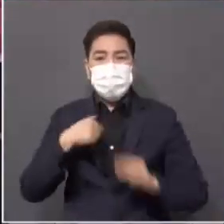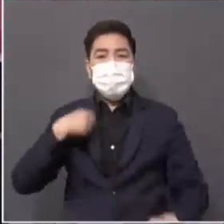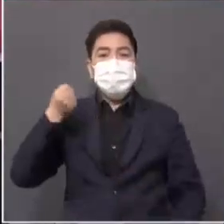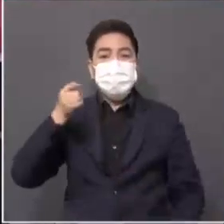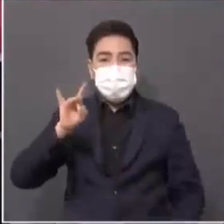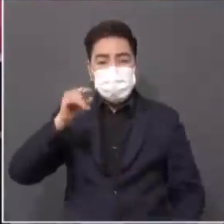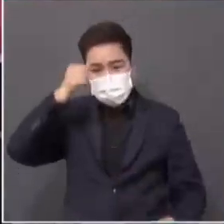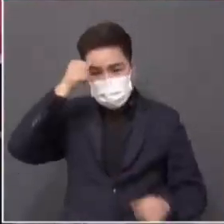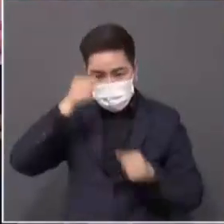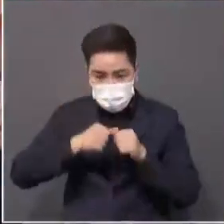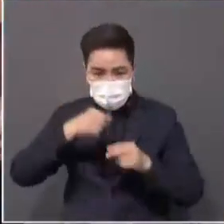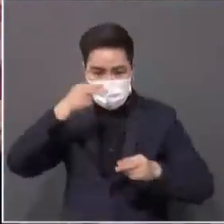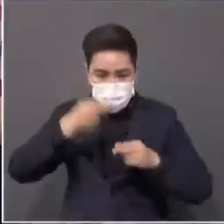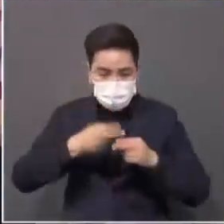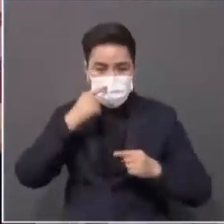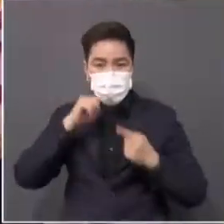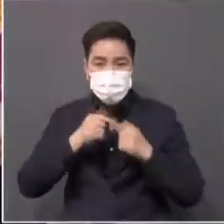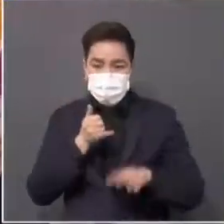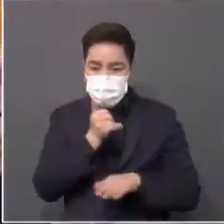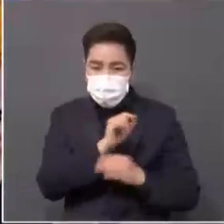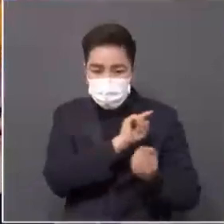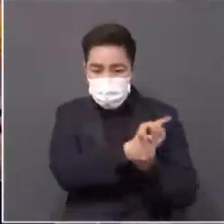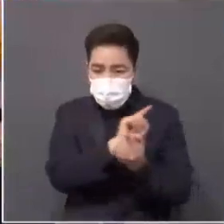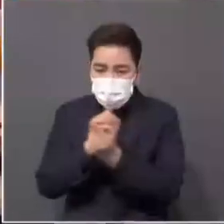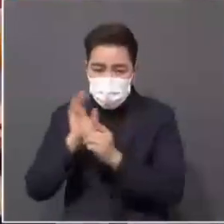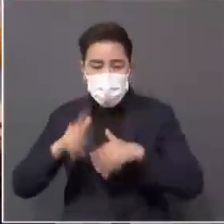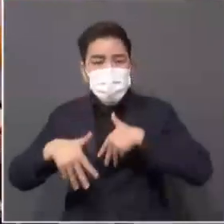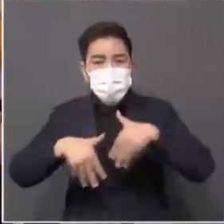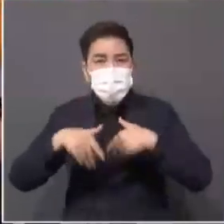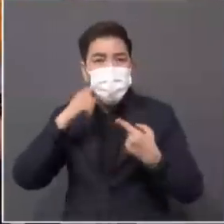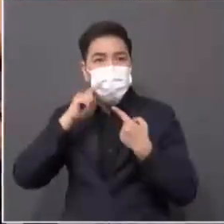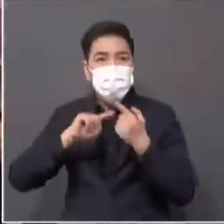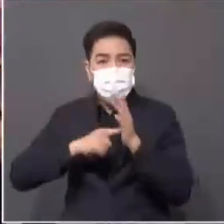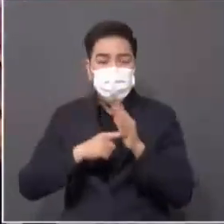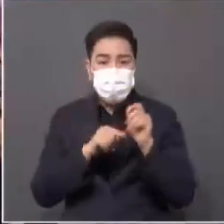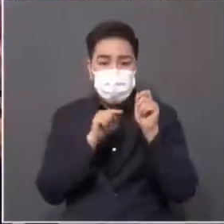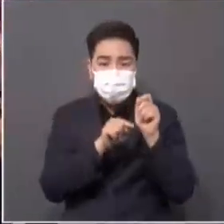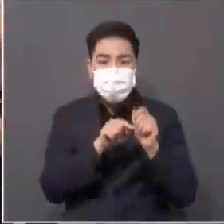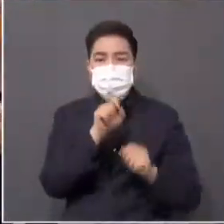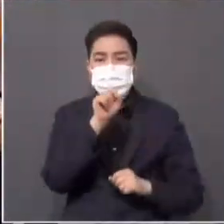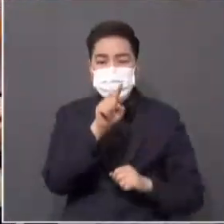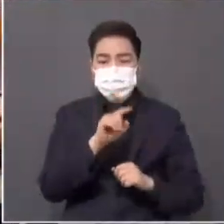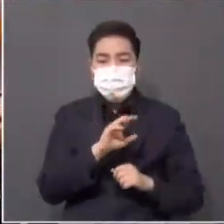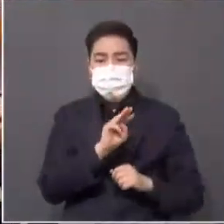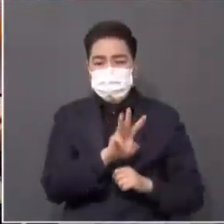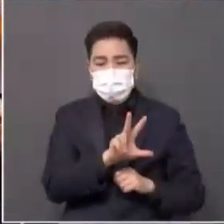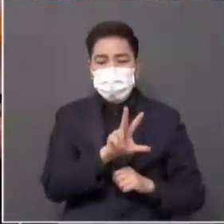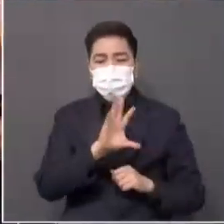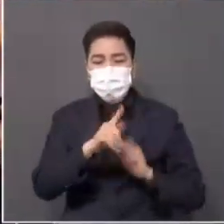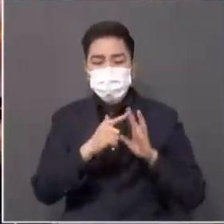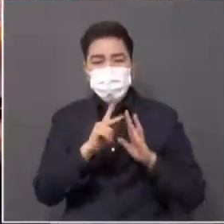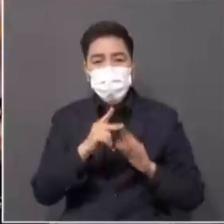ซึ่งเป็นหมายเลขบัญชีรายชื่อของพรรคด้วยนะเดินสายพบปะประชาชนตั้งแต่อำเภอศรีประจันต์ 3ชุดเดิม